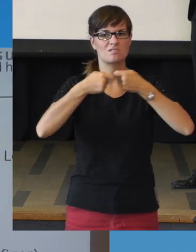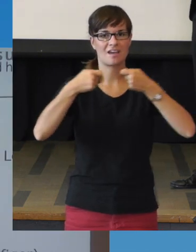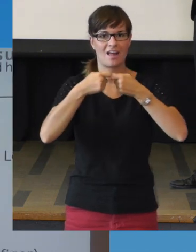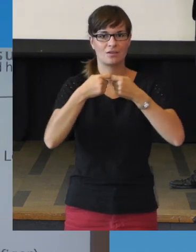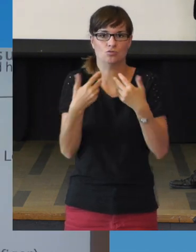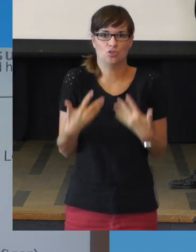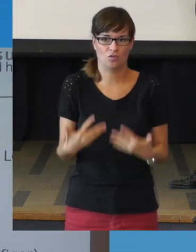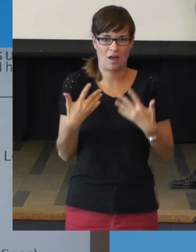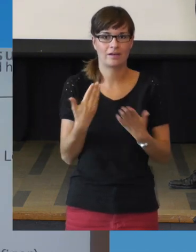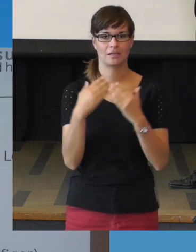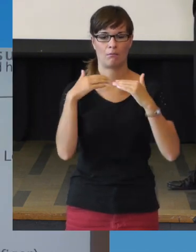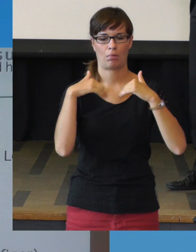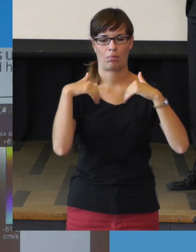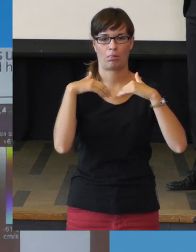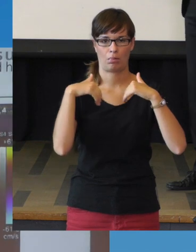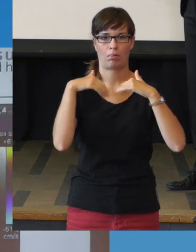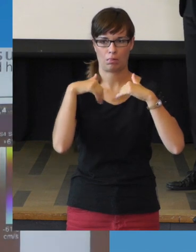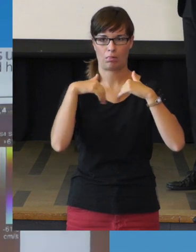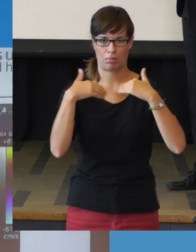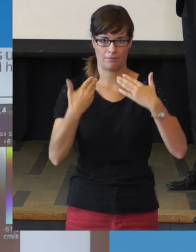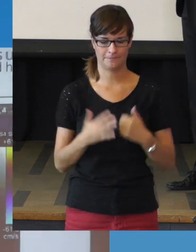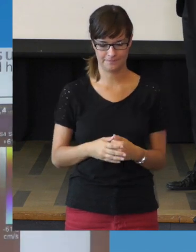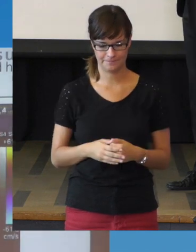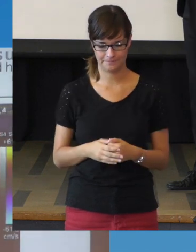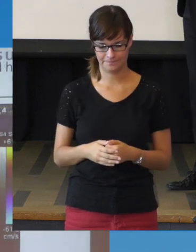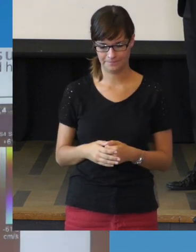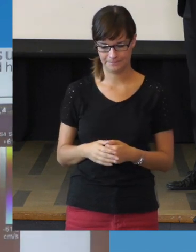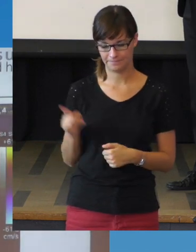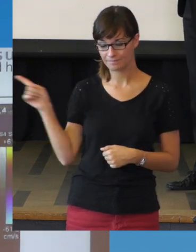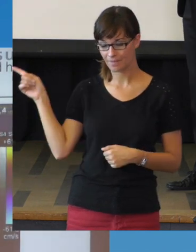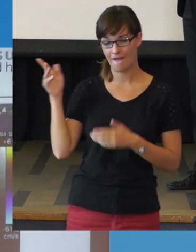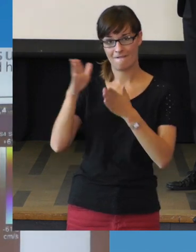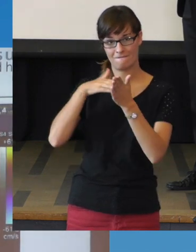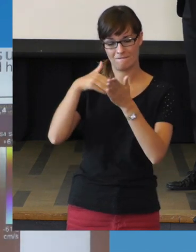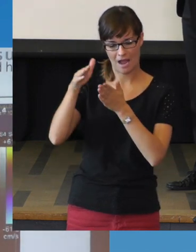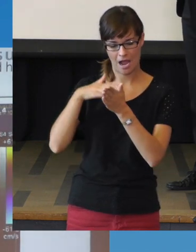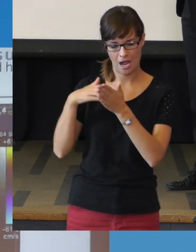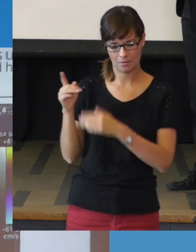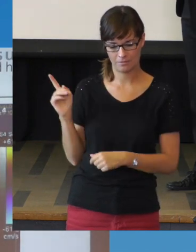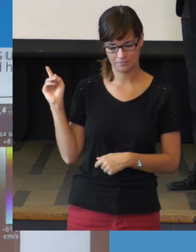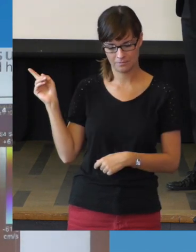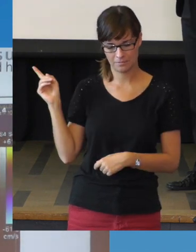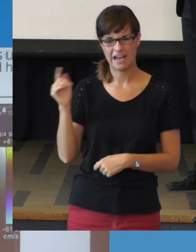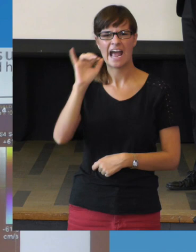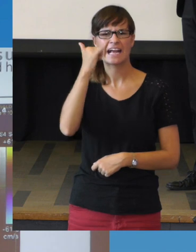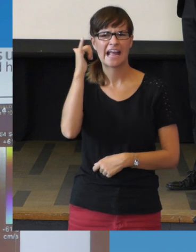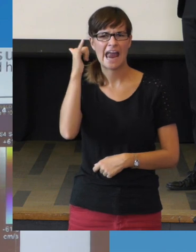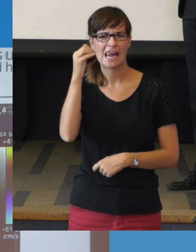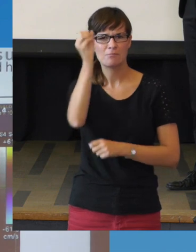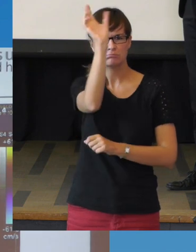oder Mitralklappeninsuffizienz. Und hier sehen Sie das in Farbe dargestellt, wie hier so ein riesiger gelber